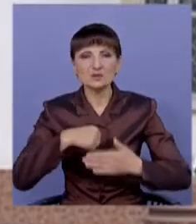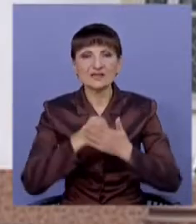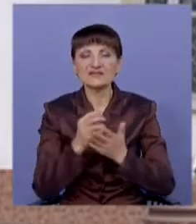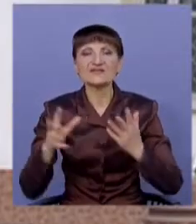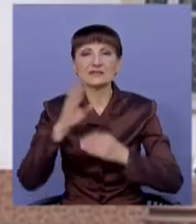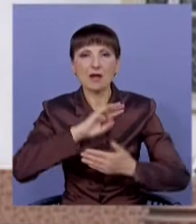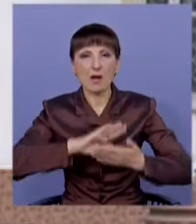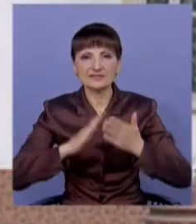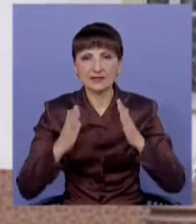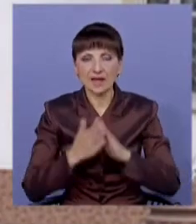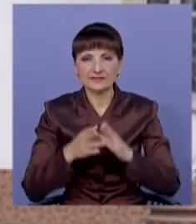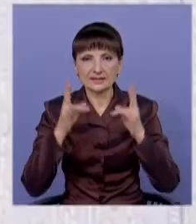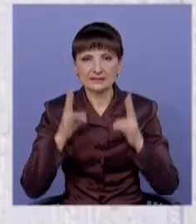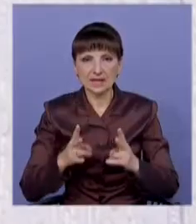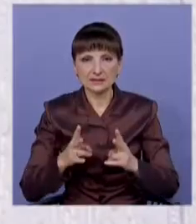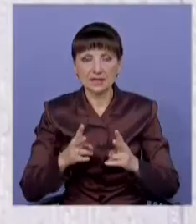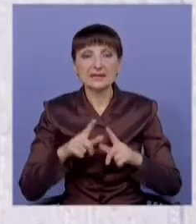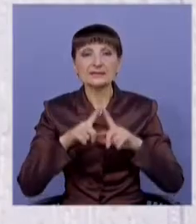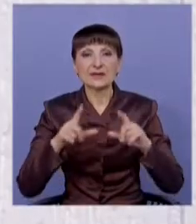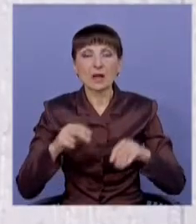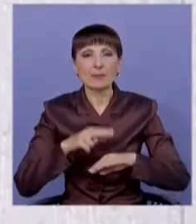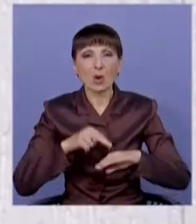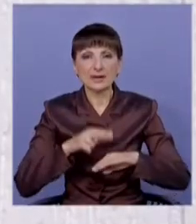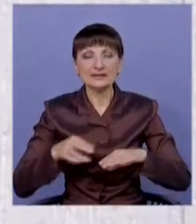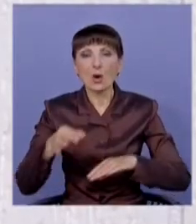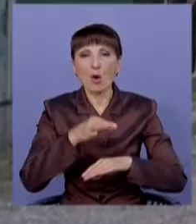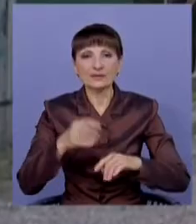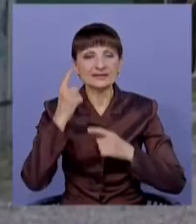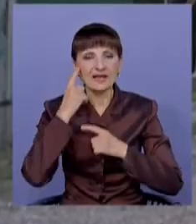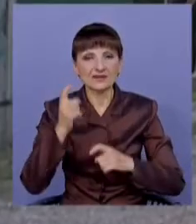все обстоятельства инцидента. В департаменте полиции области